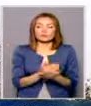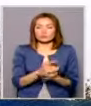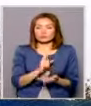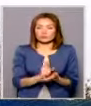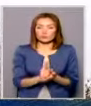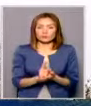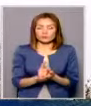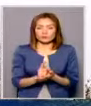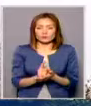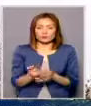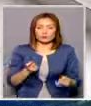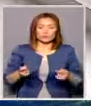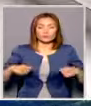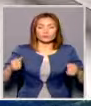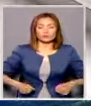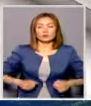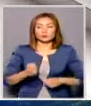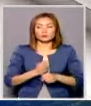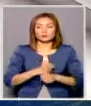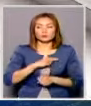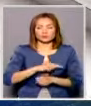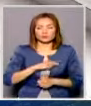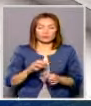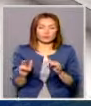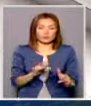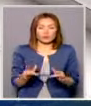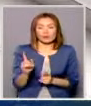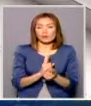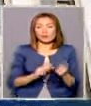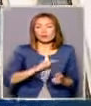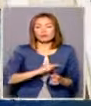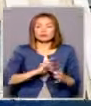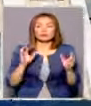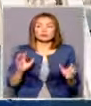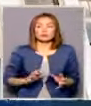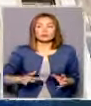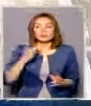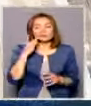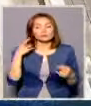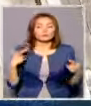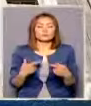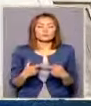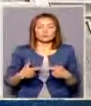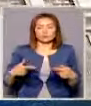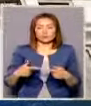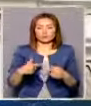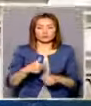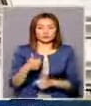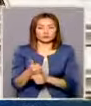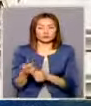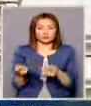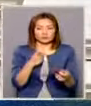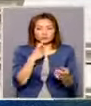доложить политико правовой фундамент проводимых реформ законопроектом уточняются полномочия президента